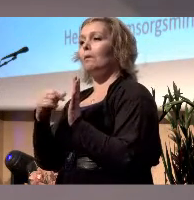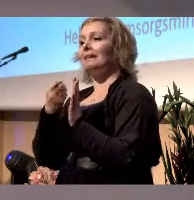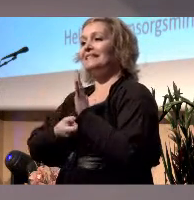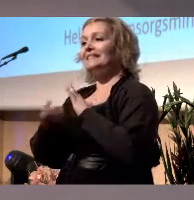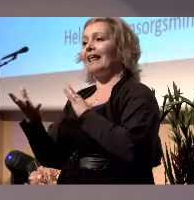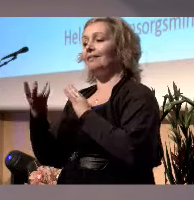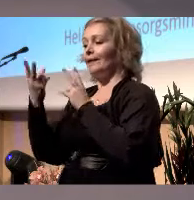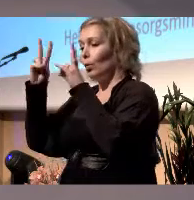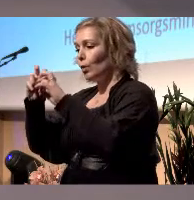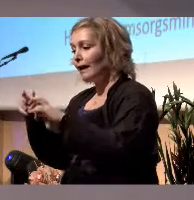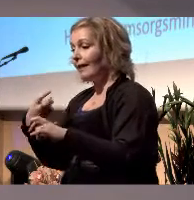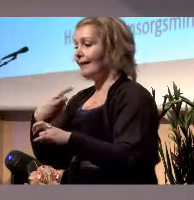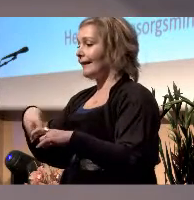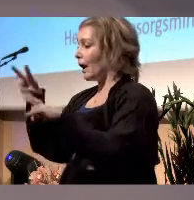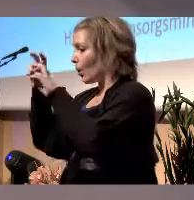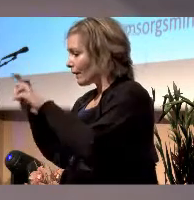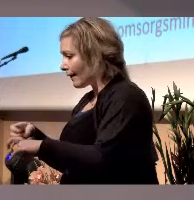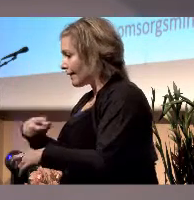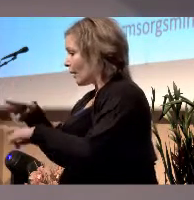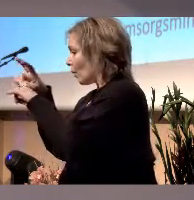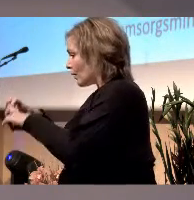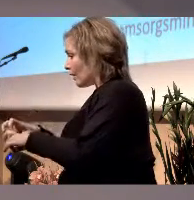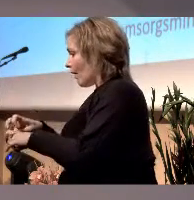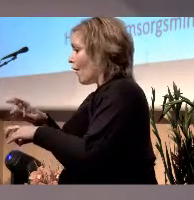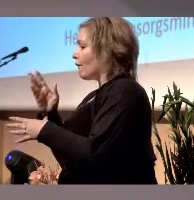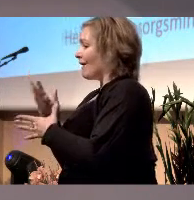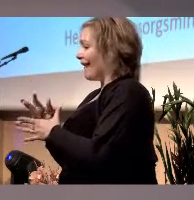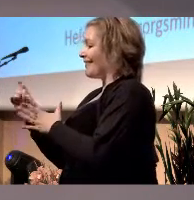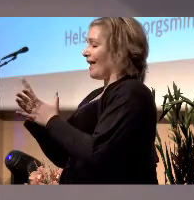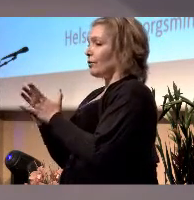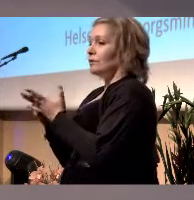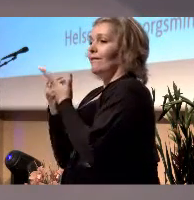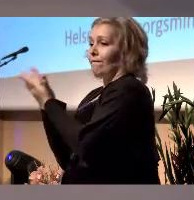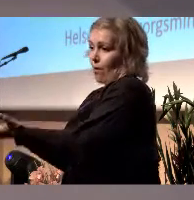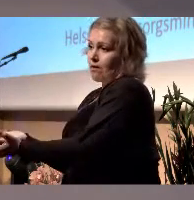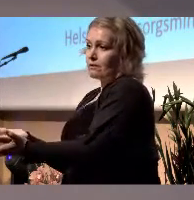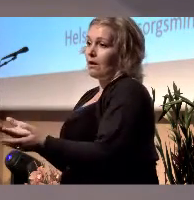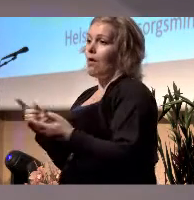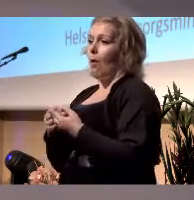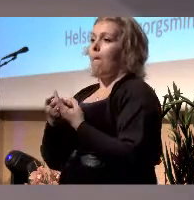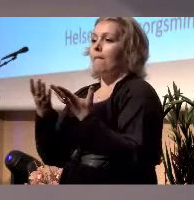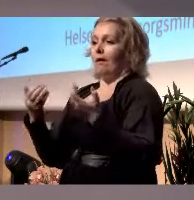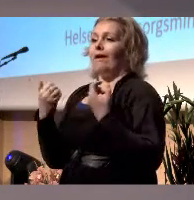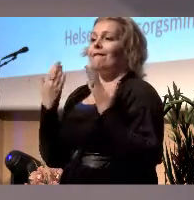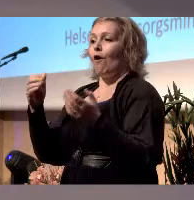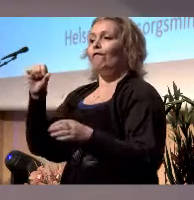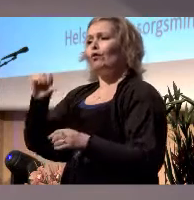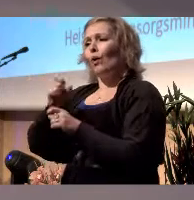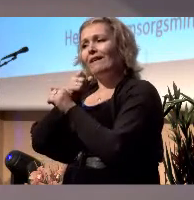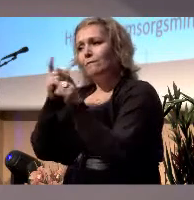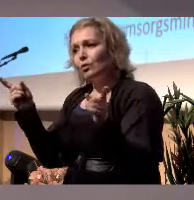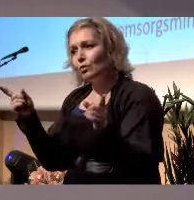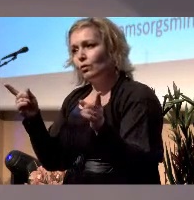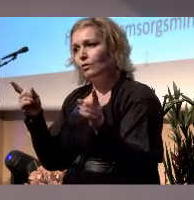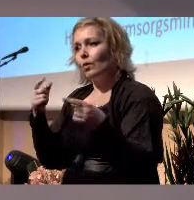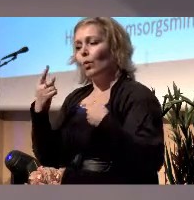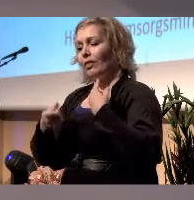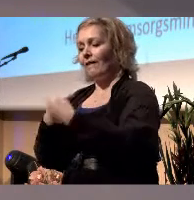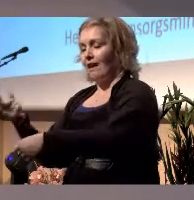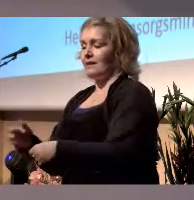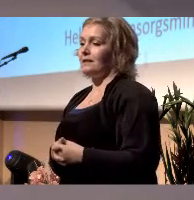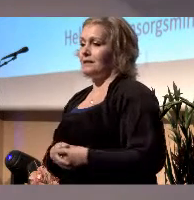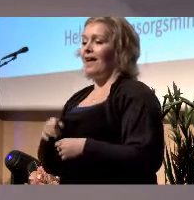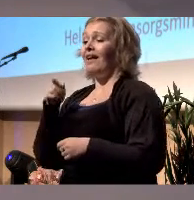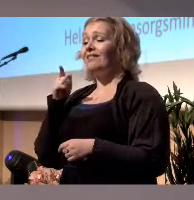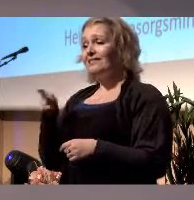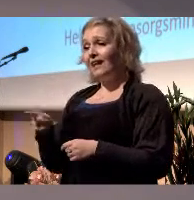fra utredning til utredning før rett diagnose stilles. Og mange får for dårlig informasjon underveis.